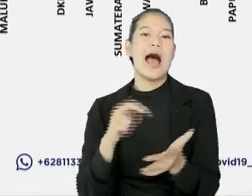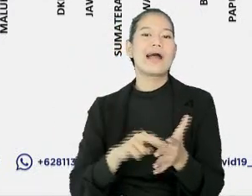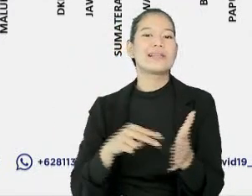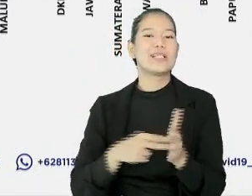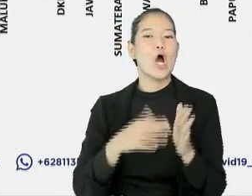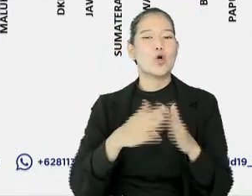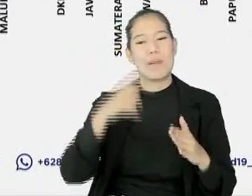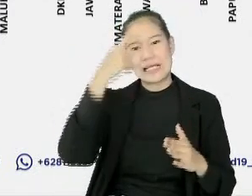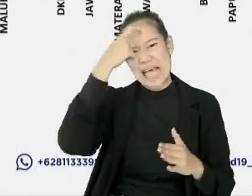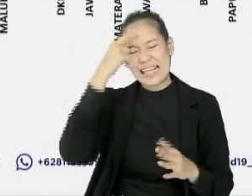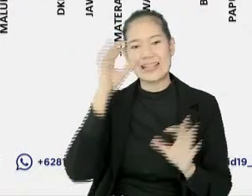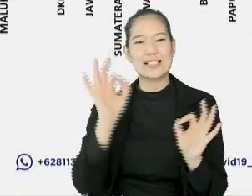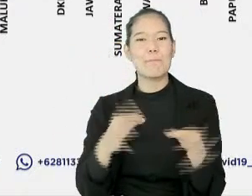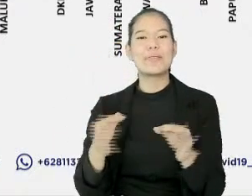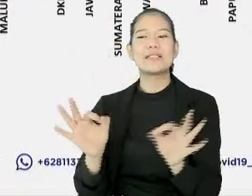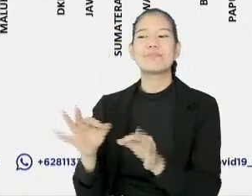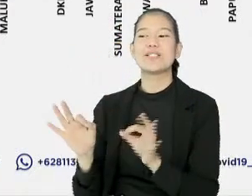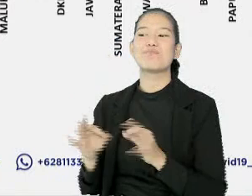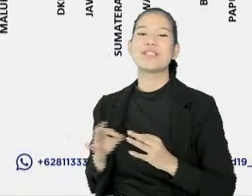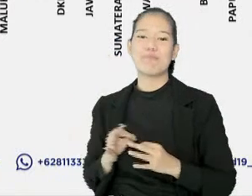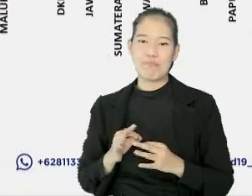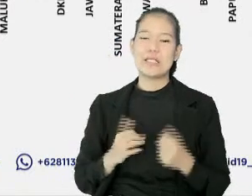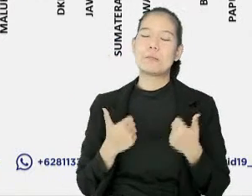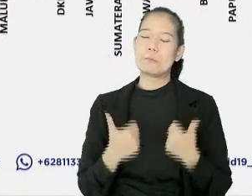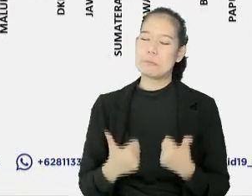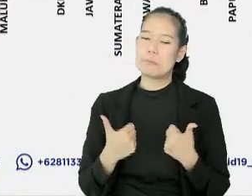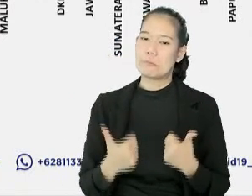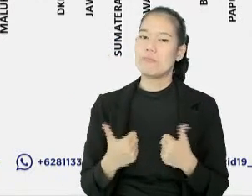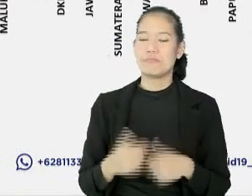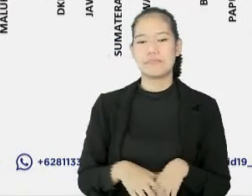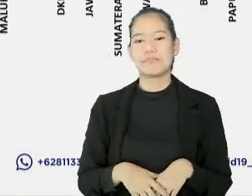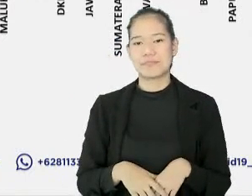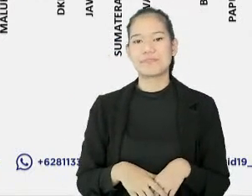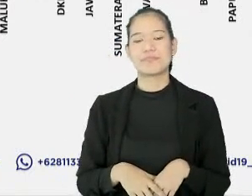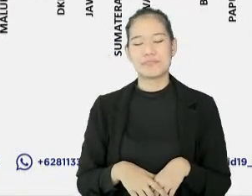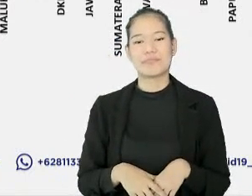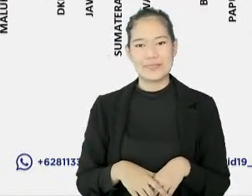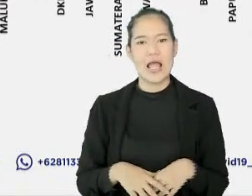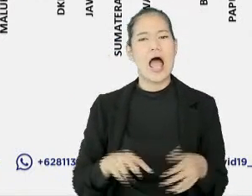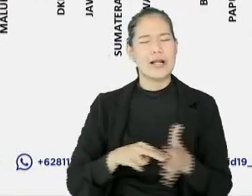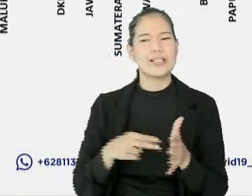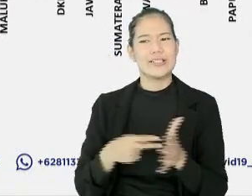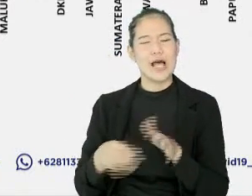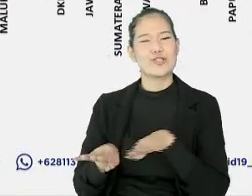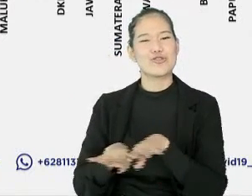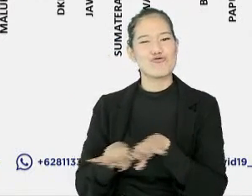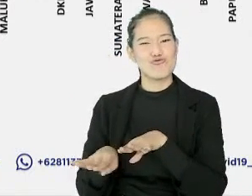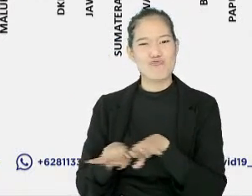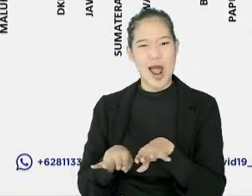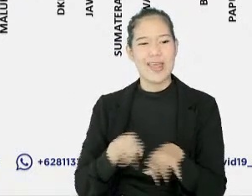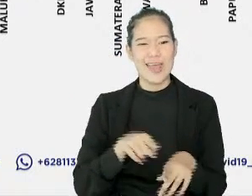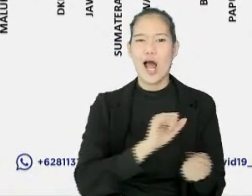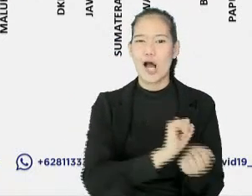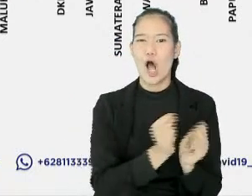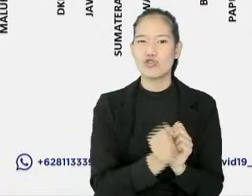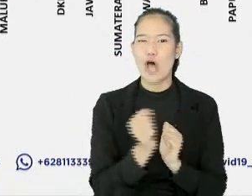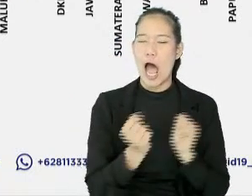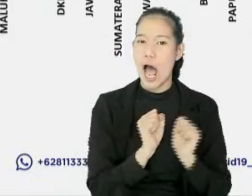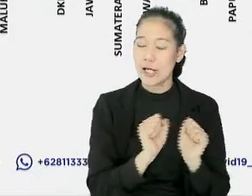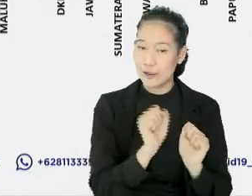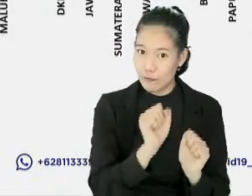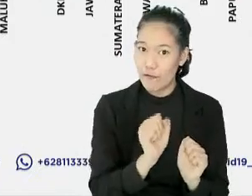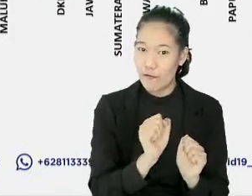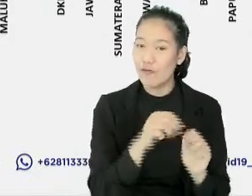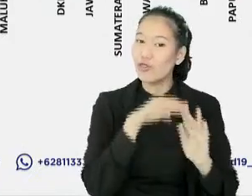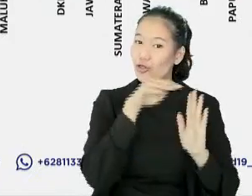rumah sakit sudah semakin sedikit lah yang pergi ke rumah sakit dan penting data diri sesuai layar dengan penurunan kasus aktif yang